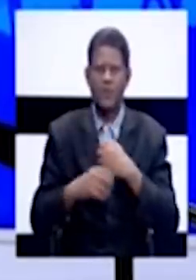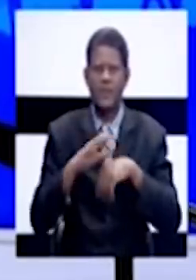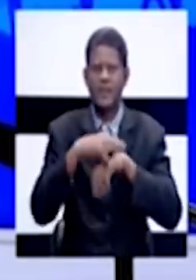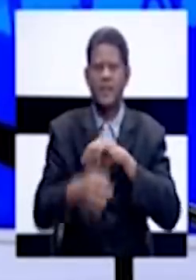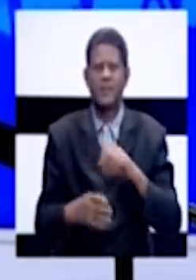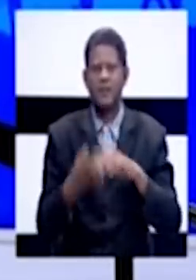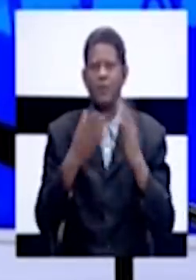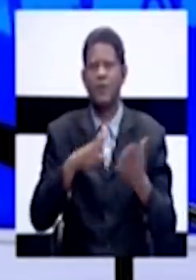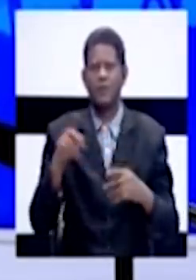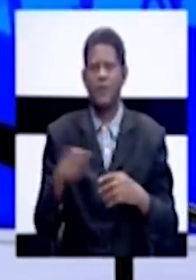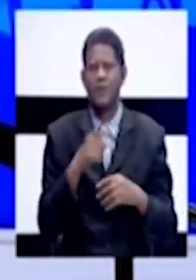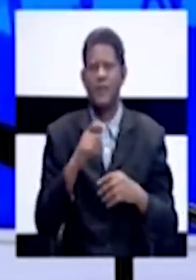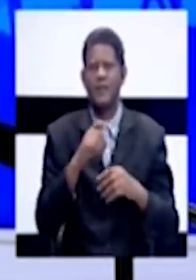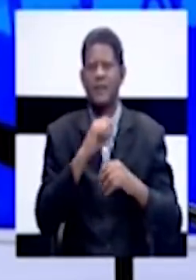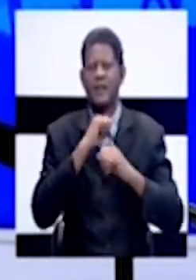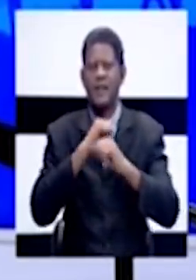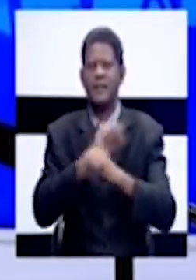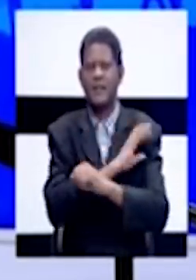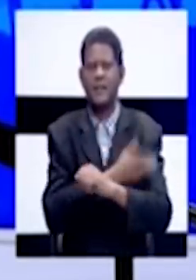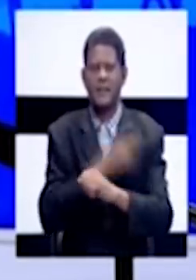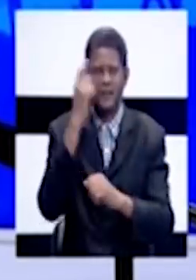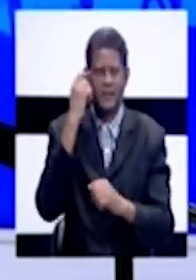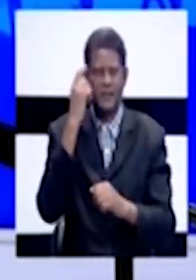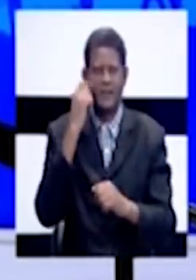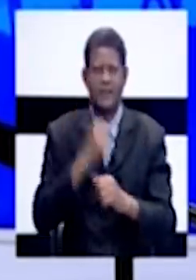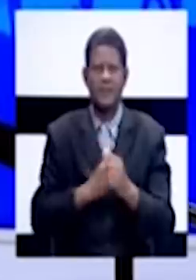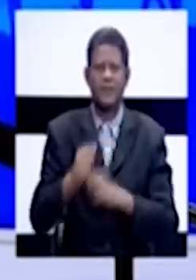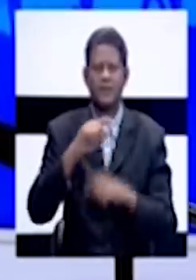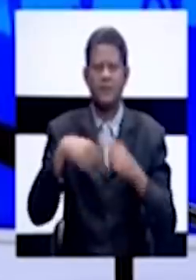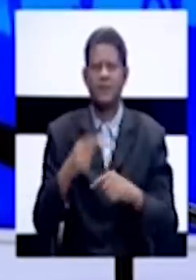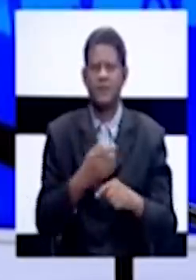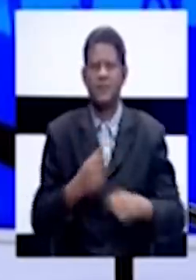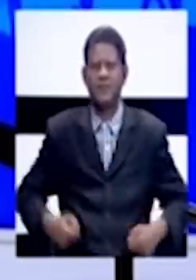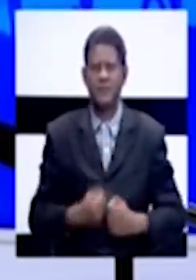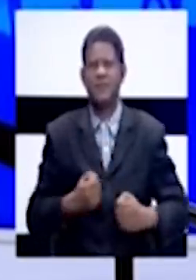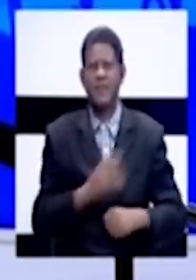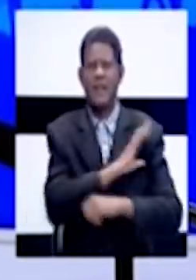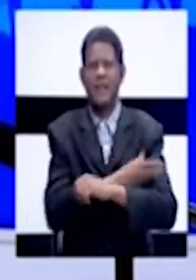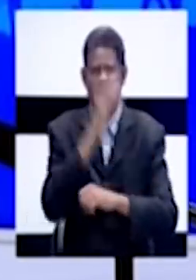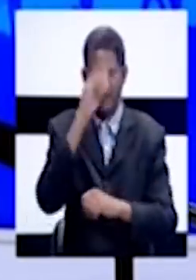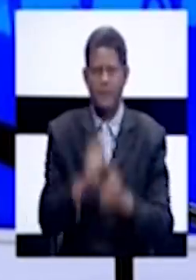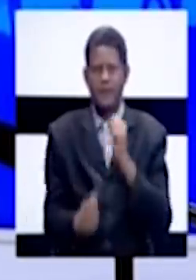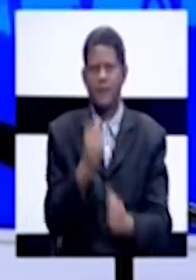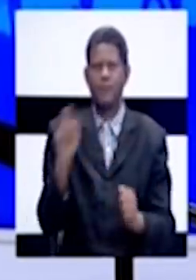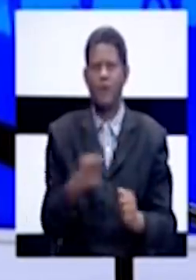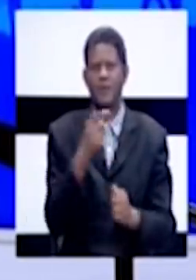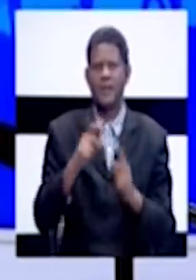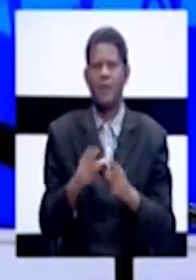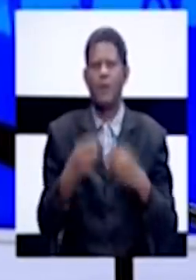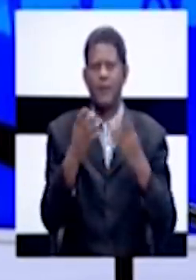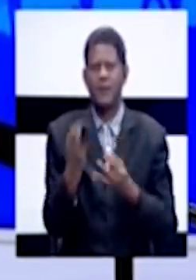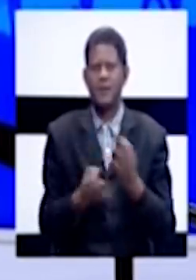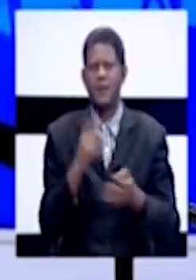تجراي حليفهم كخدوس يترف زحازو أتكن حيل سو من يهم محكم زلو أتم وهابك قال جليسهم بزي